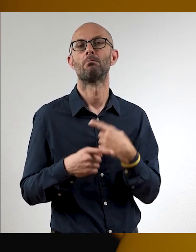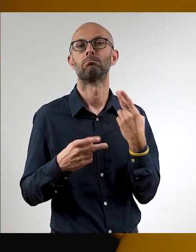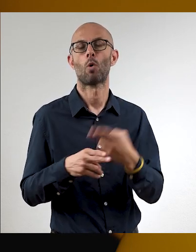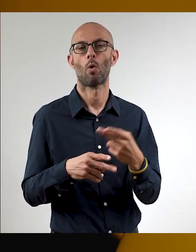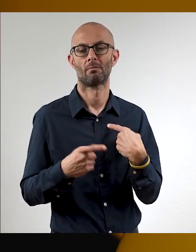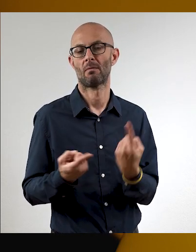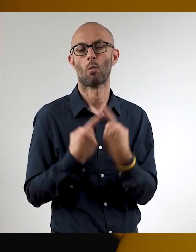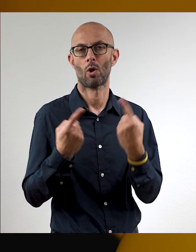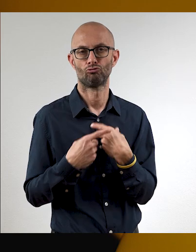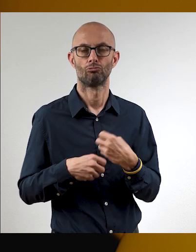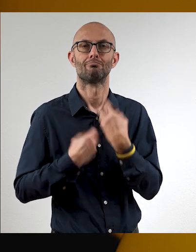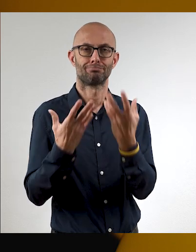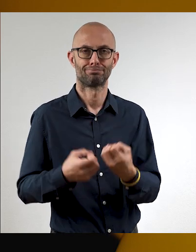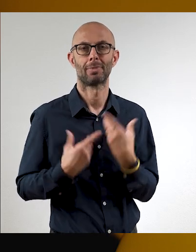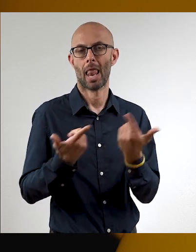Ne?